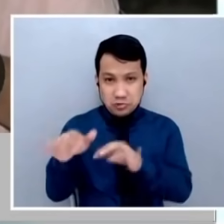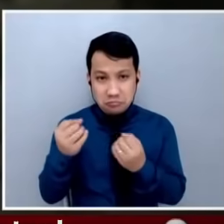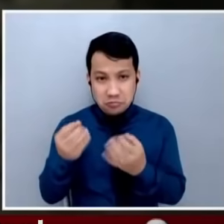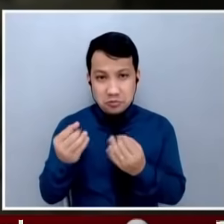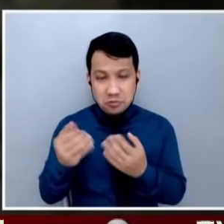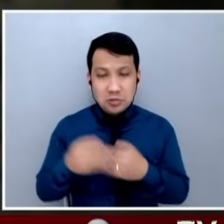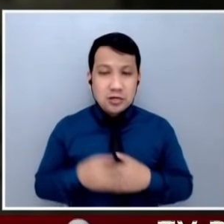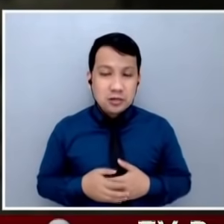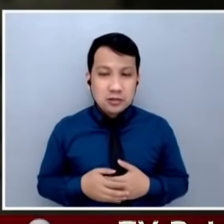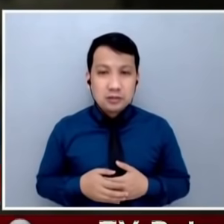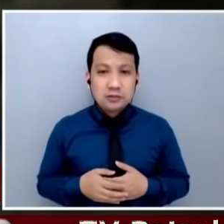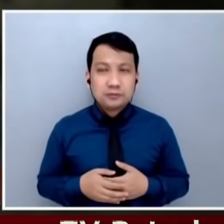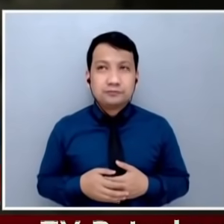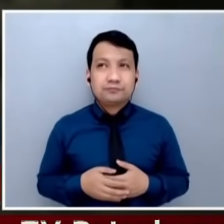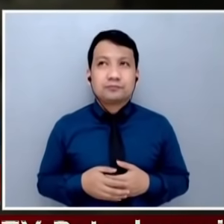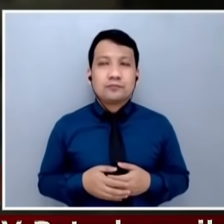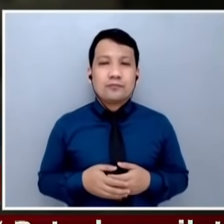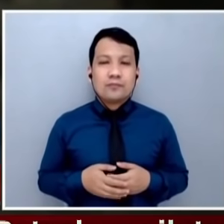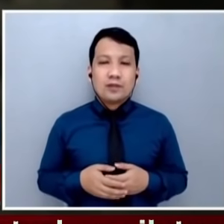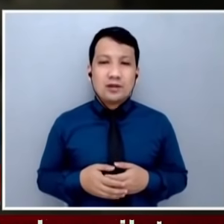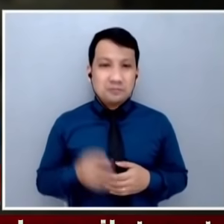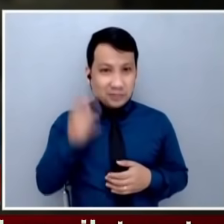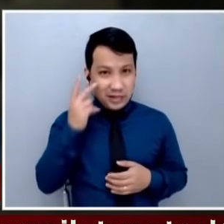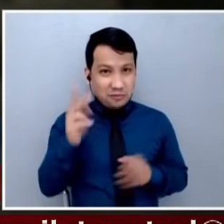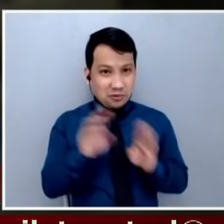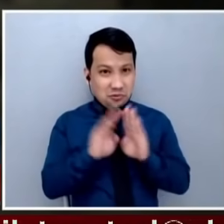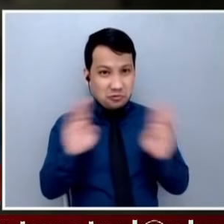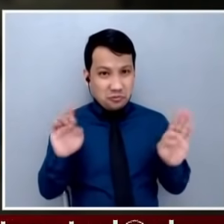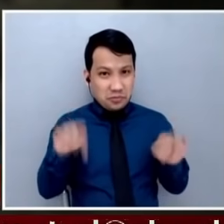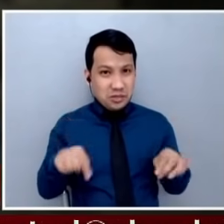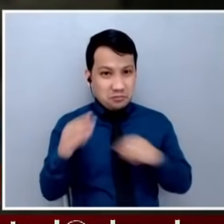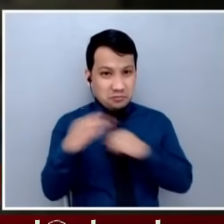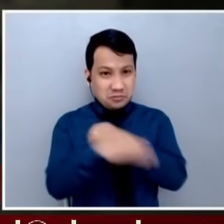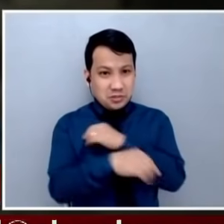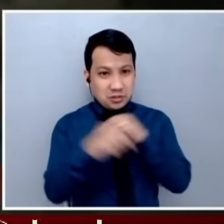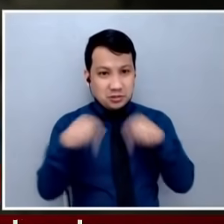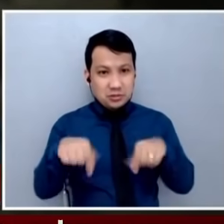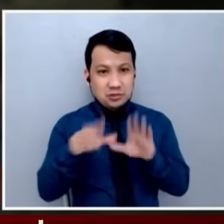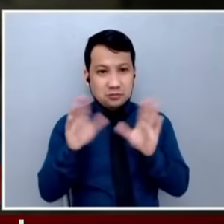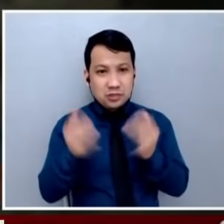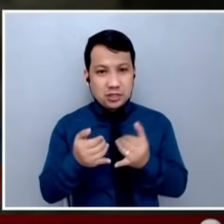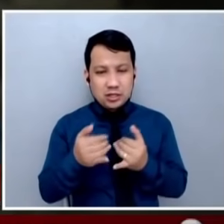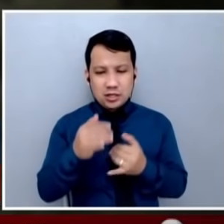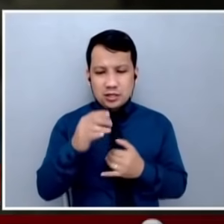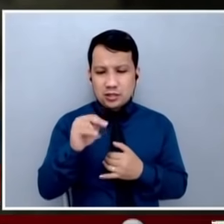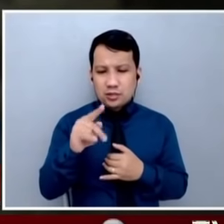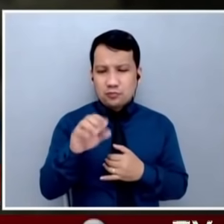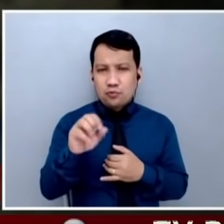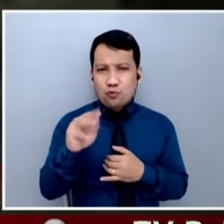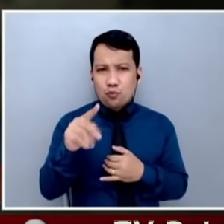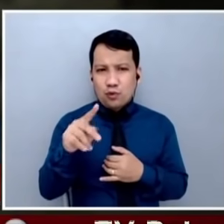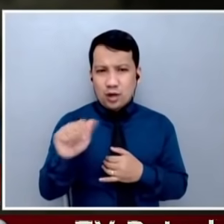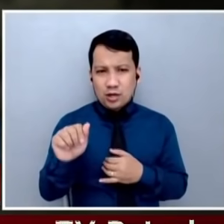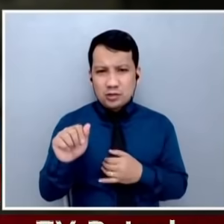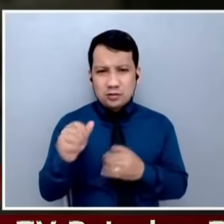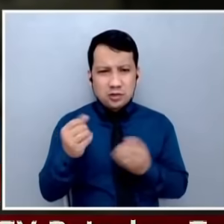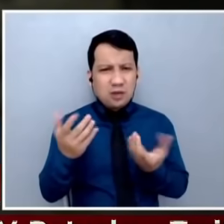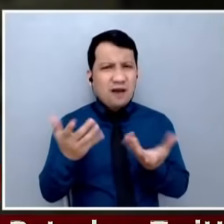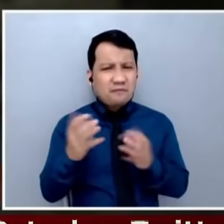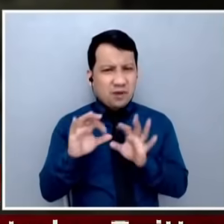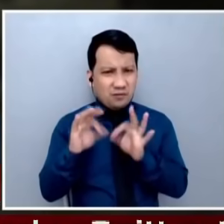Karen, ngayong kabubukas lang ng mga beach dito sa barangay Natipuan, ay may mga nakita na tayong pamilya